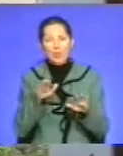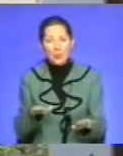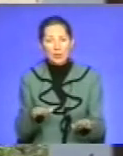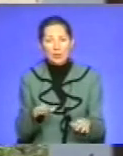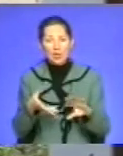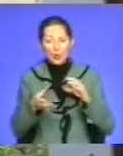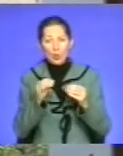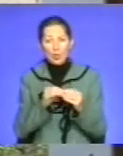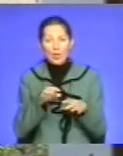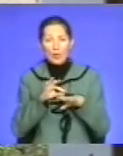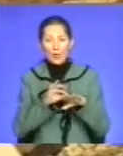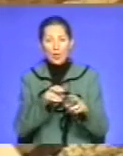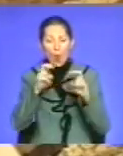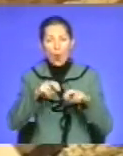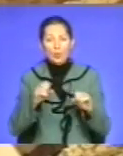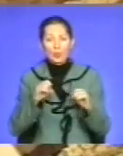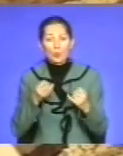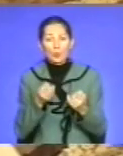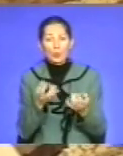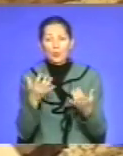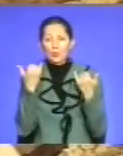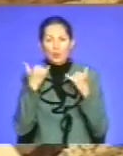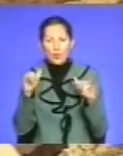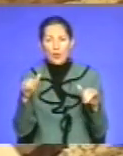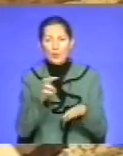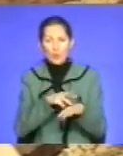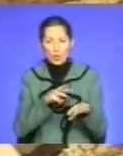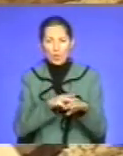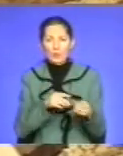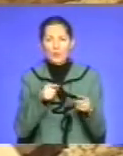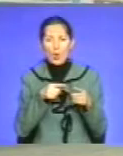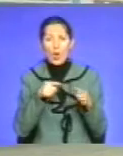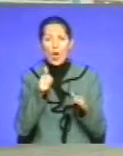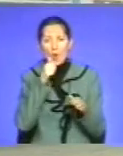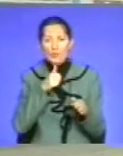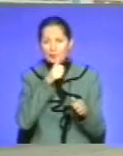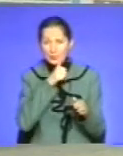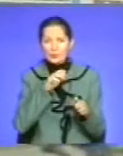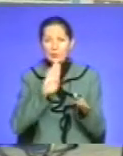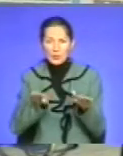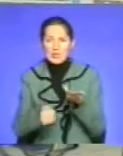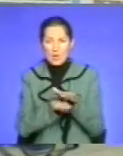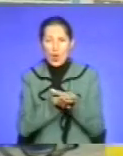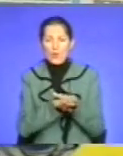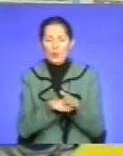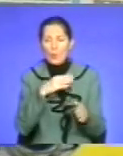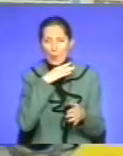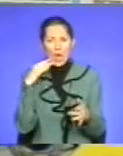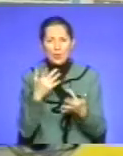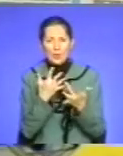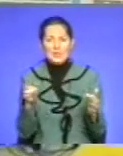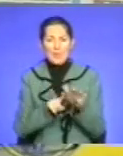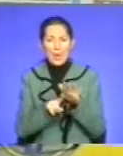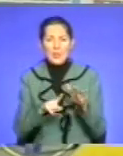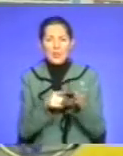приміщення просто шокували правоохоронців. У сховках зберігався цілий арсенал небезпечних предметів. Значна частина даних предметів